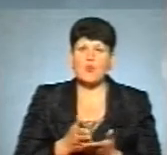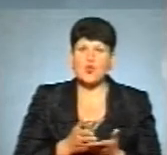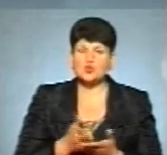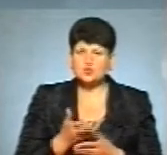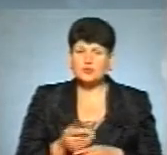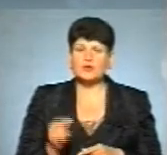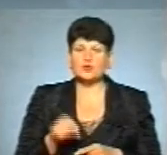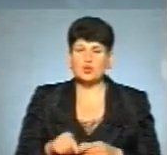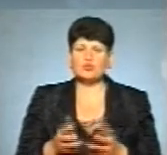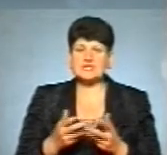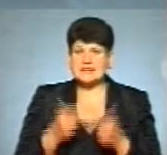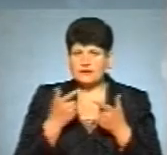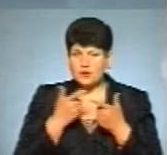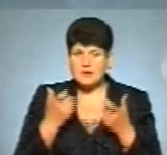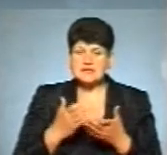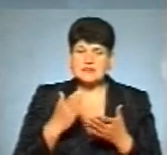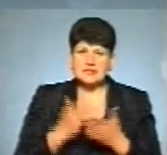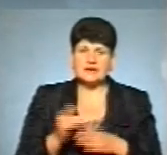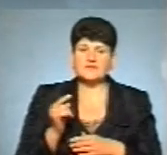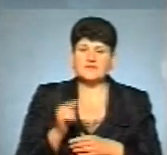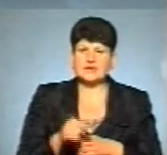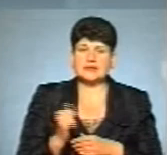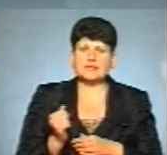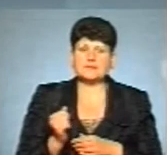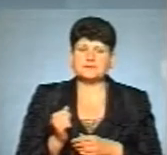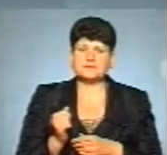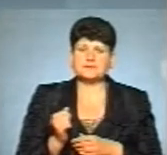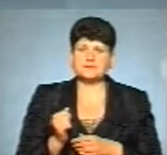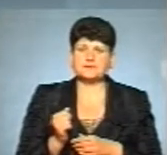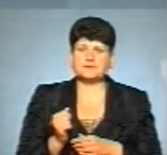тому числі якраз інформація є від тих самих